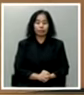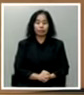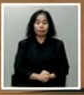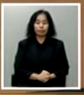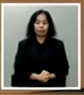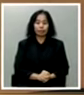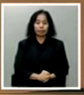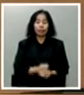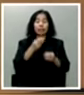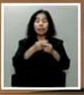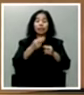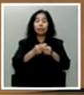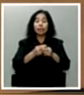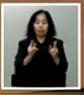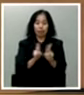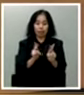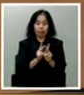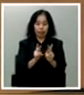รายชื่อกรรมการ